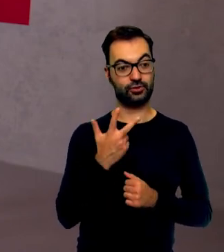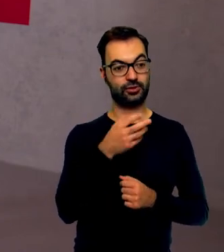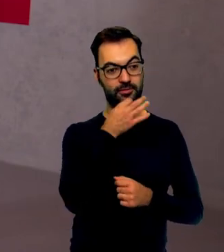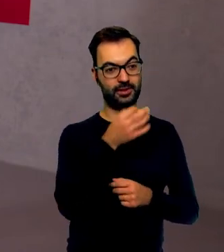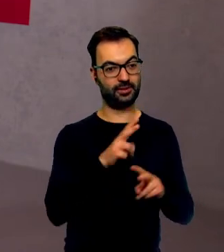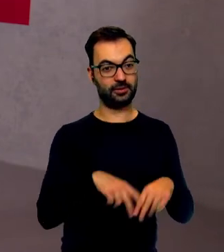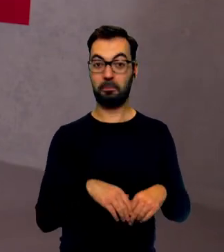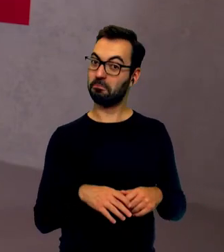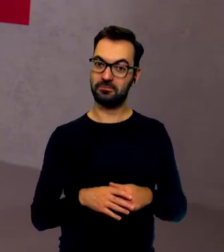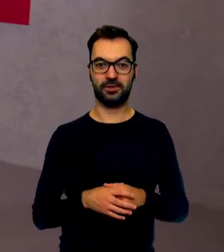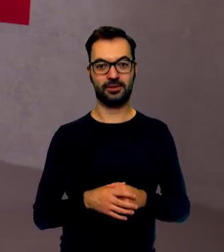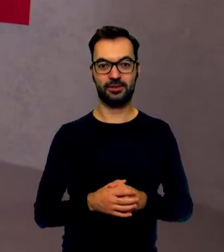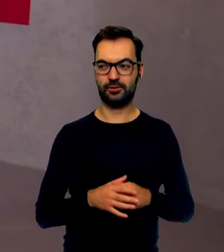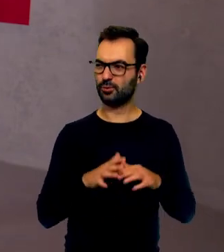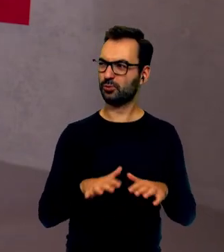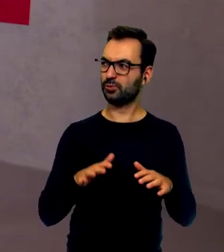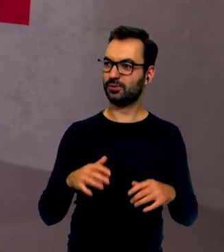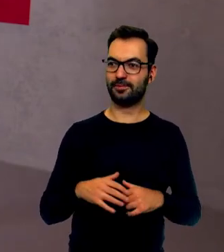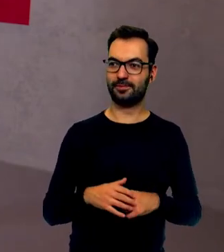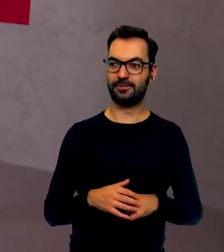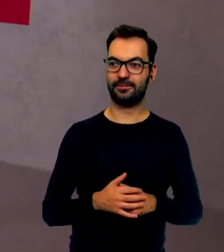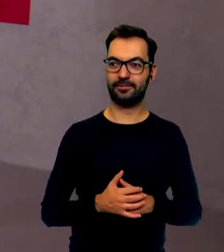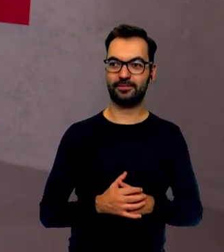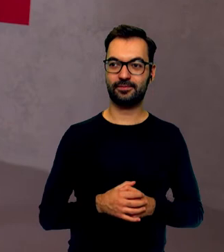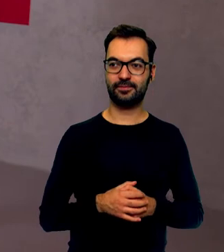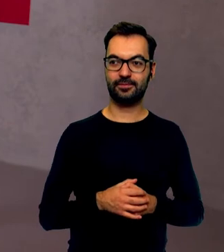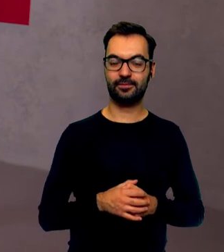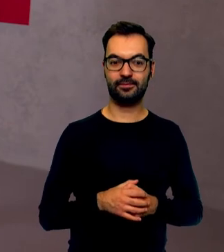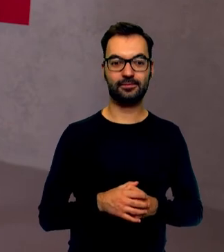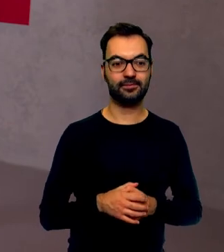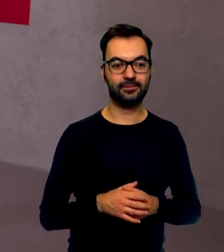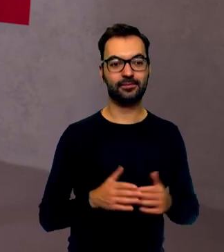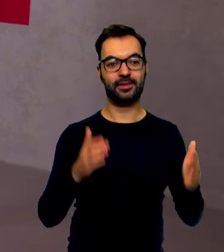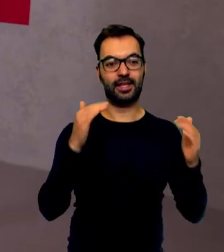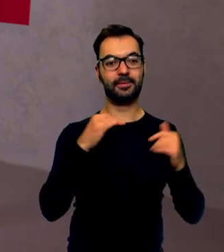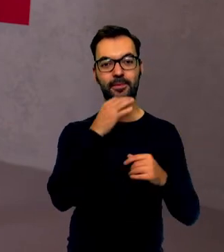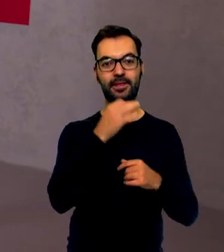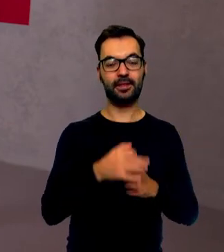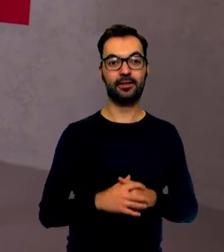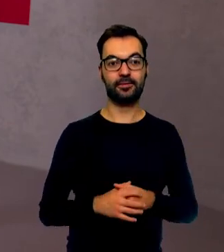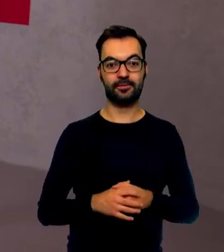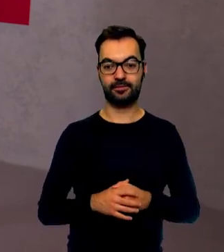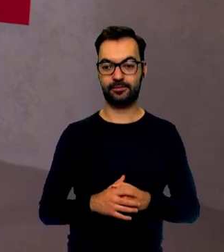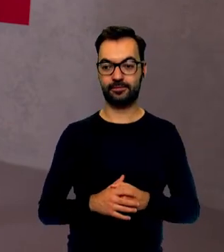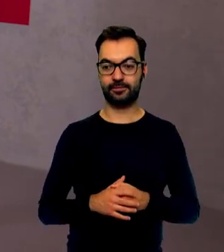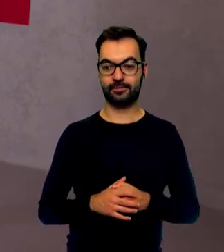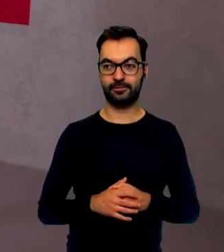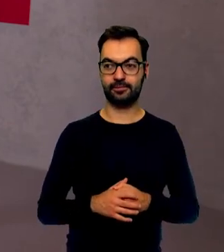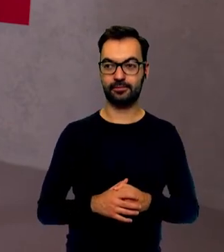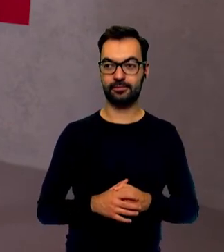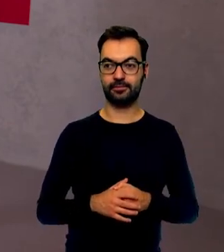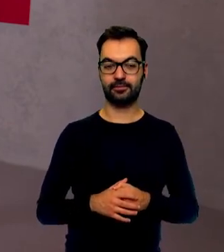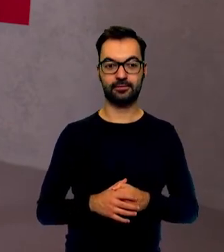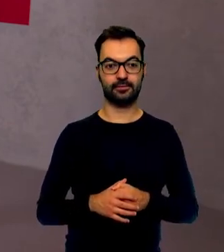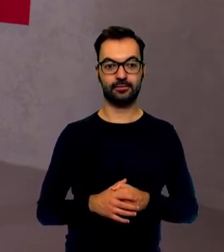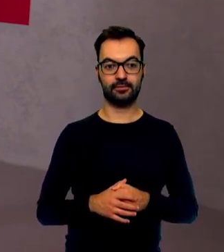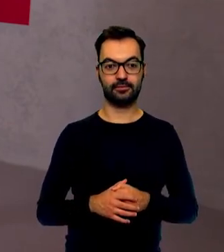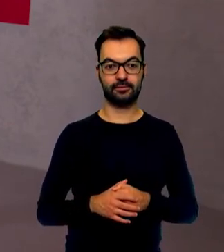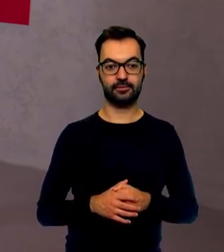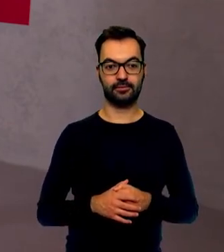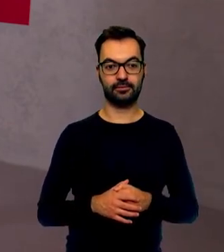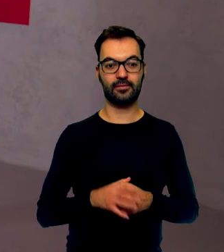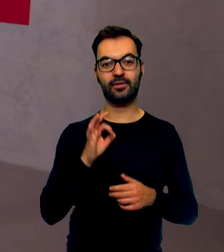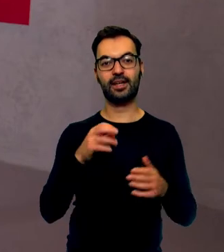trzy pytania, tak. No to dobra. Dużo. Pytanie kolejne. Zapytałam Cwetę,